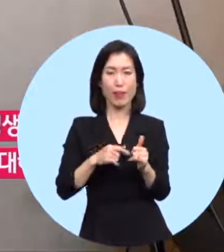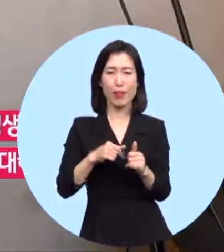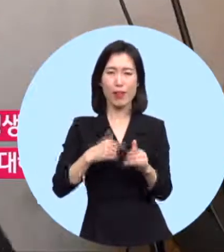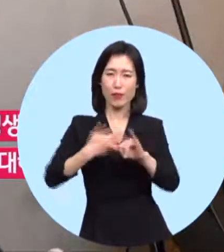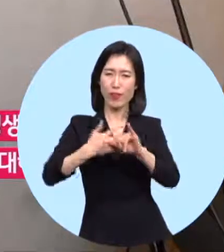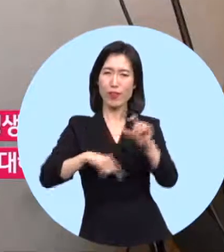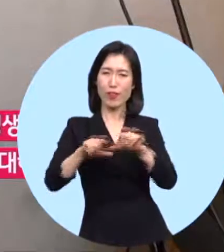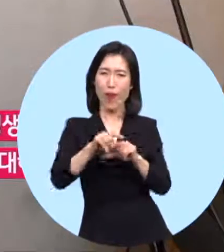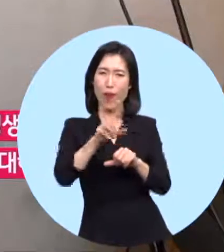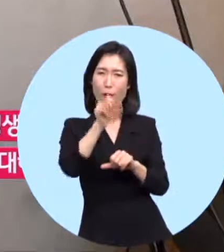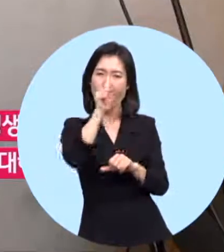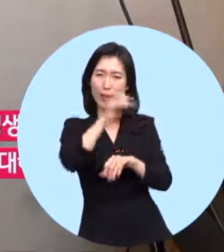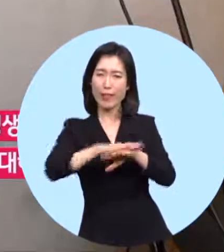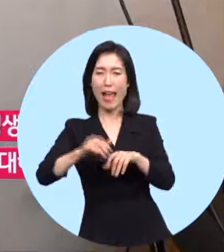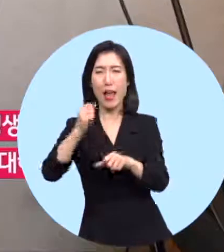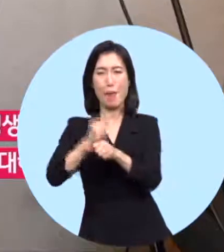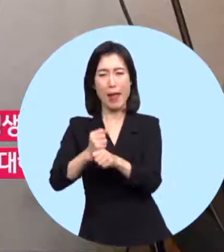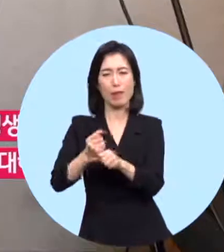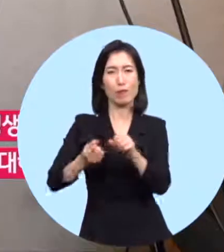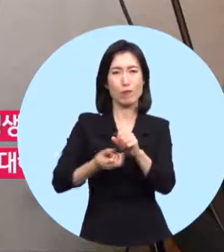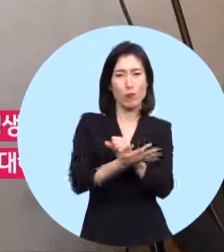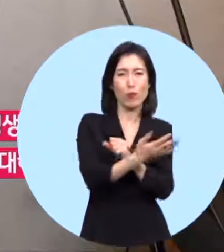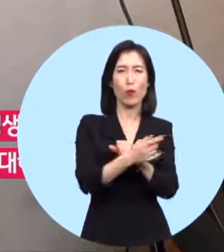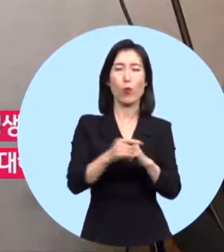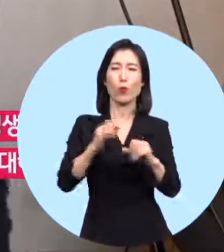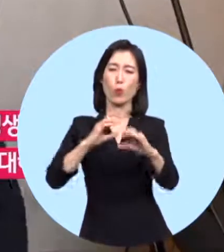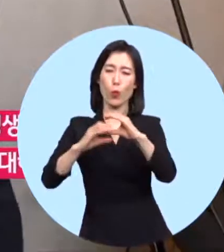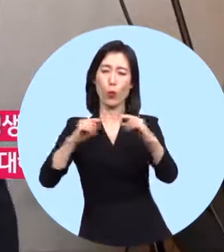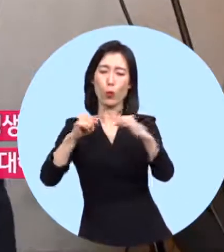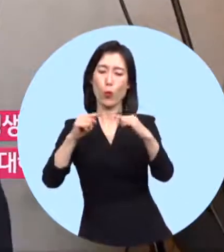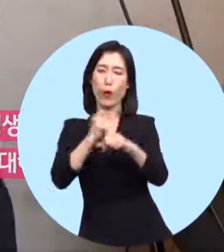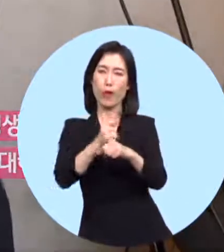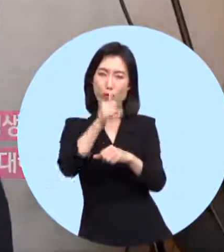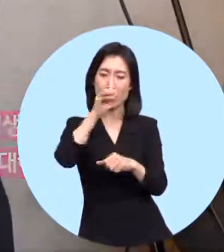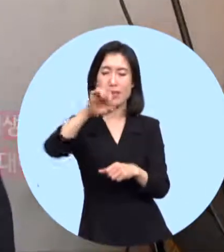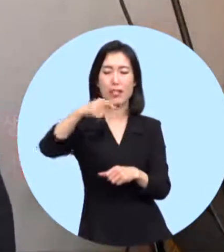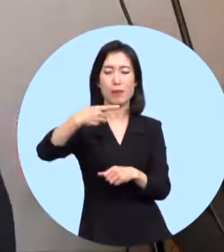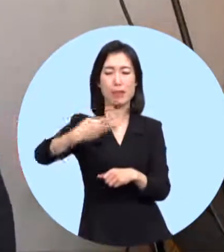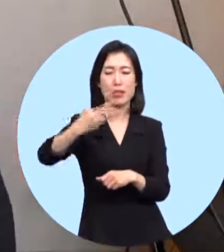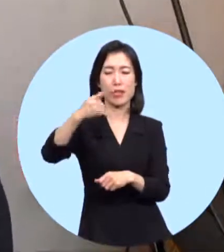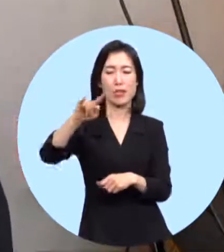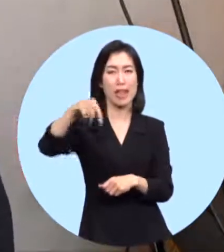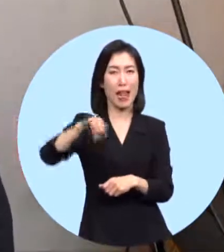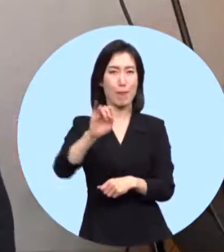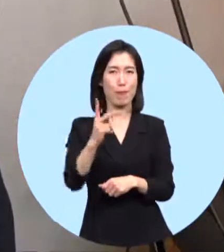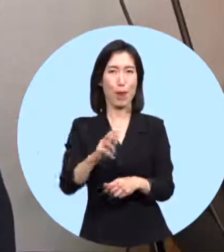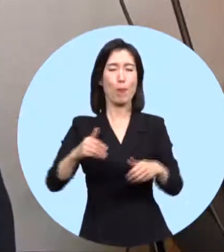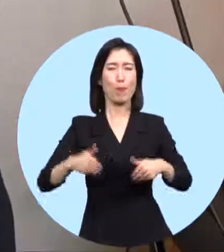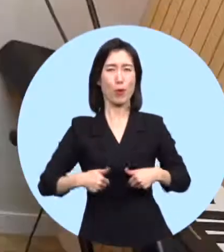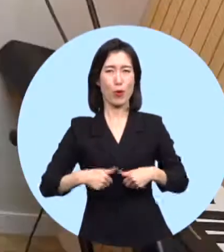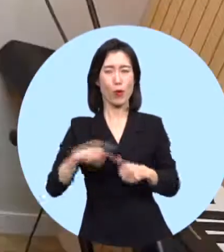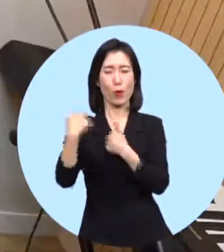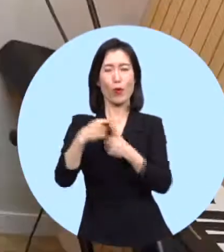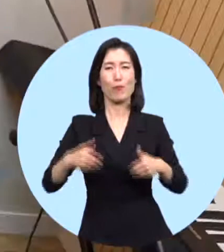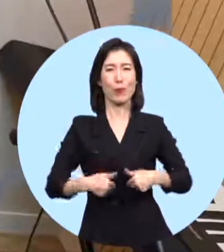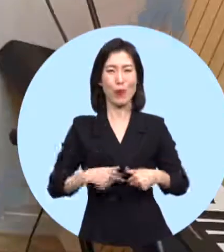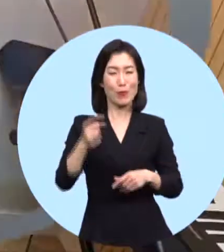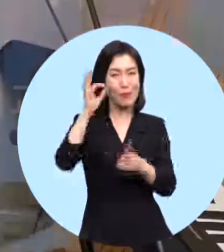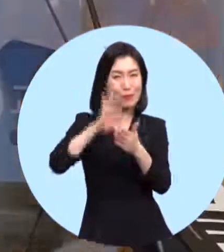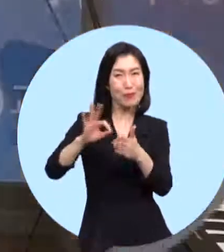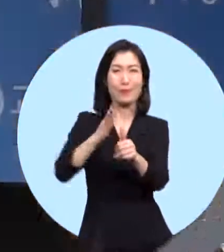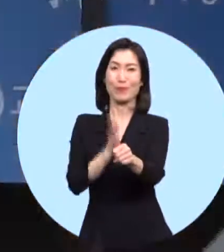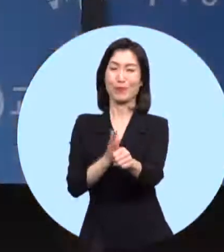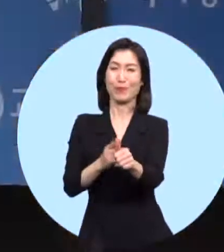해서 소통할 수 있는 플랫폼이 필요하다. 이런 것들의 고민이 꼭 필요한 것 같습니다. 꼭 좀 신경 써주시고